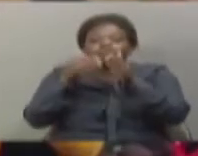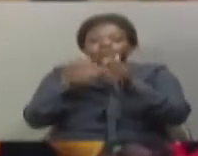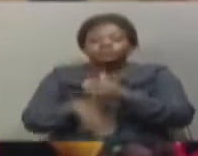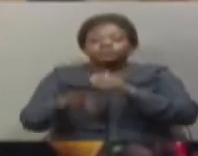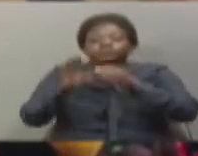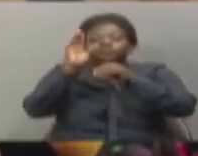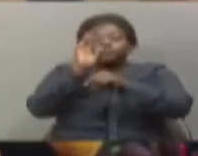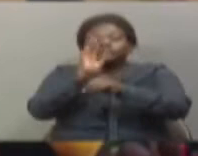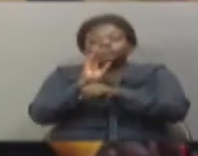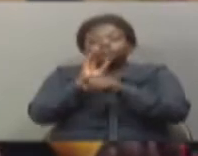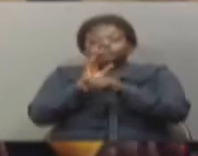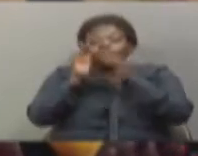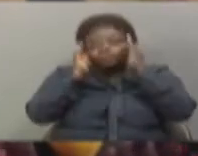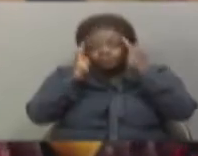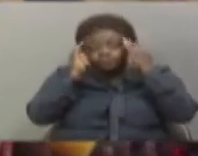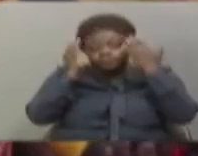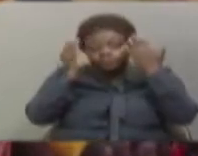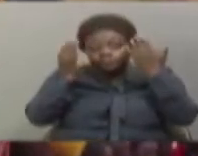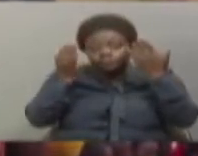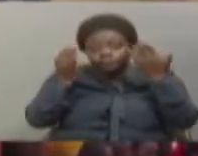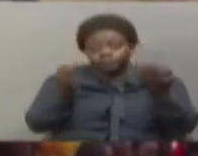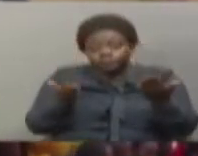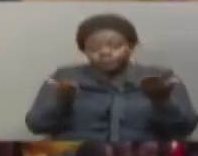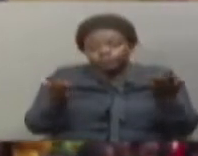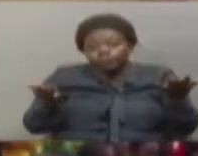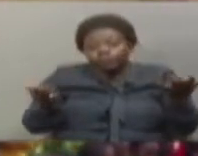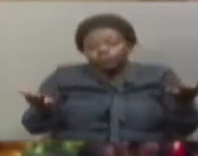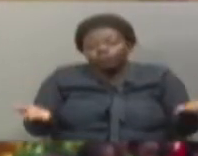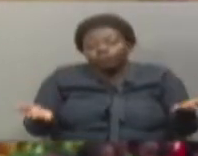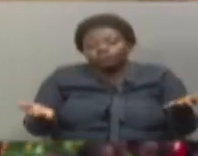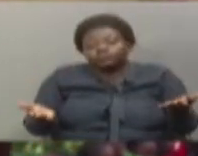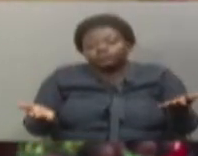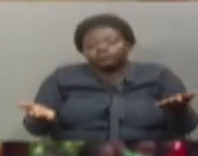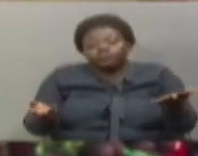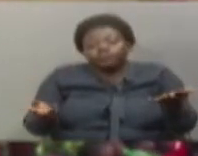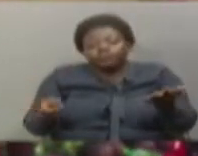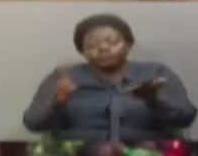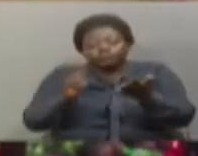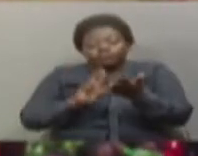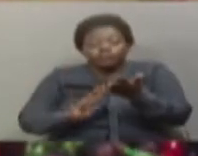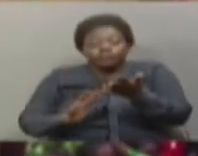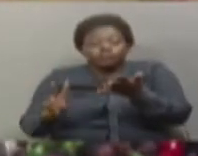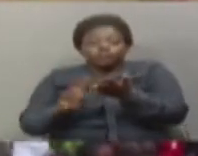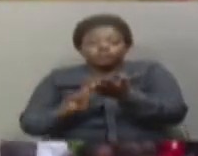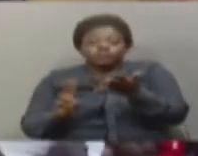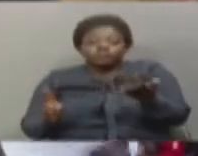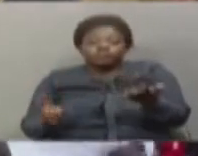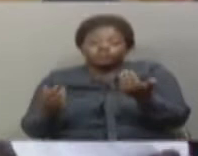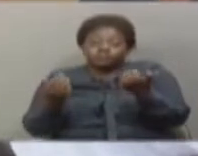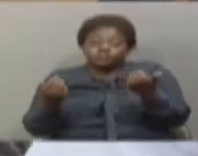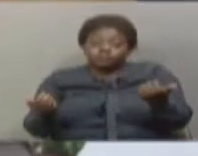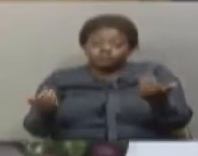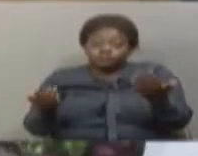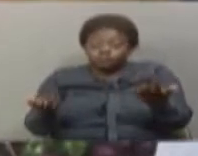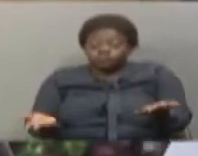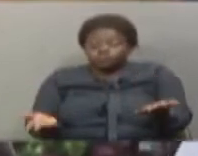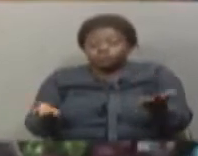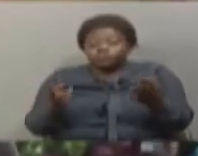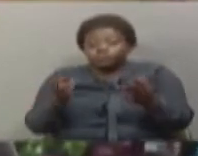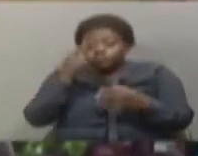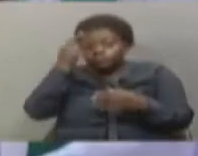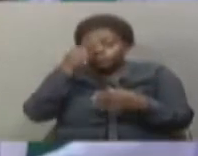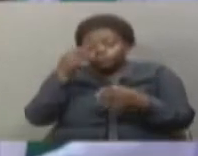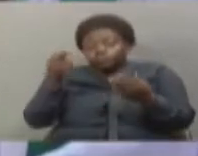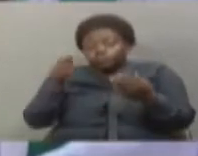amakanisa nga tebamanyi yadde theolojiya yadde essuula emu nakyo kyafuuka ddiiru ya